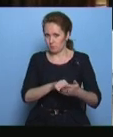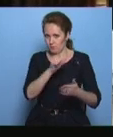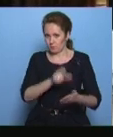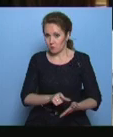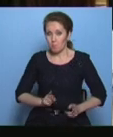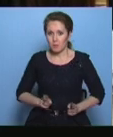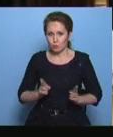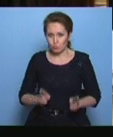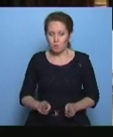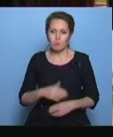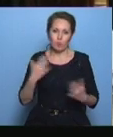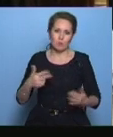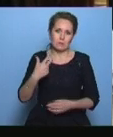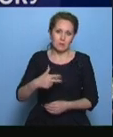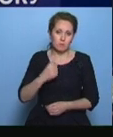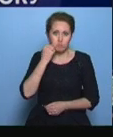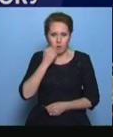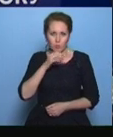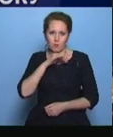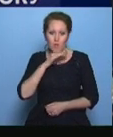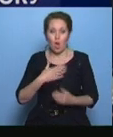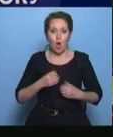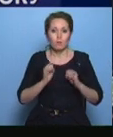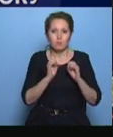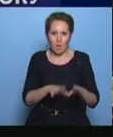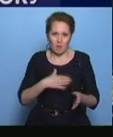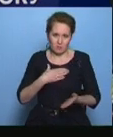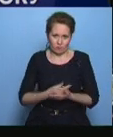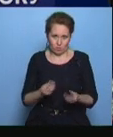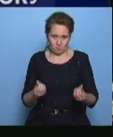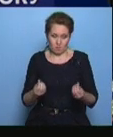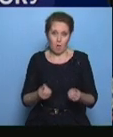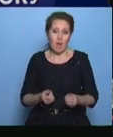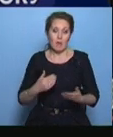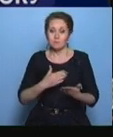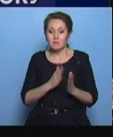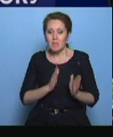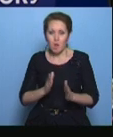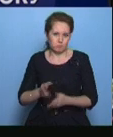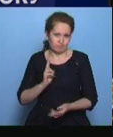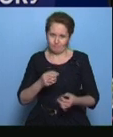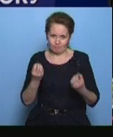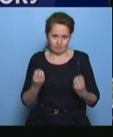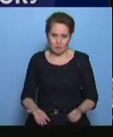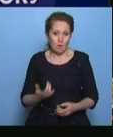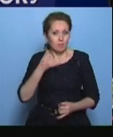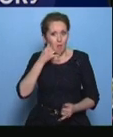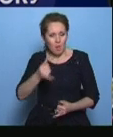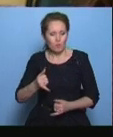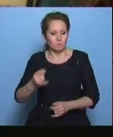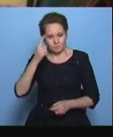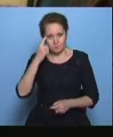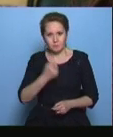трех десятков бабушек и дедушек отдали неизвестным свои кровные. Схема банальна – на телефон поступает СМС с призывом о помощи